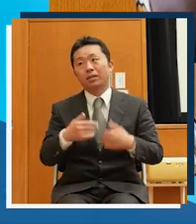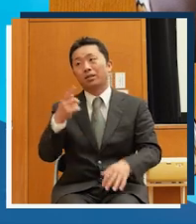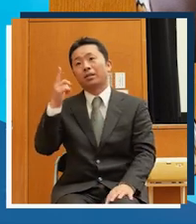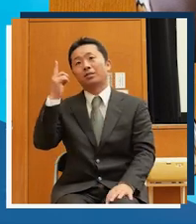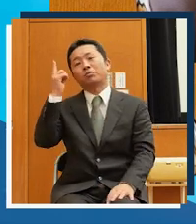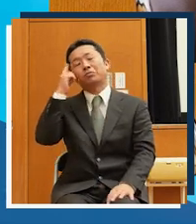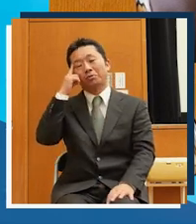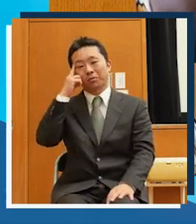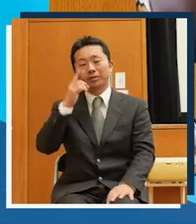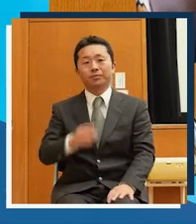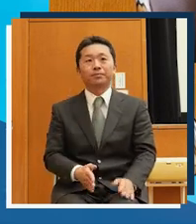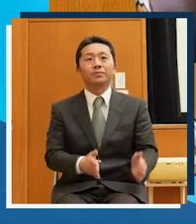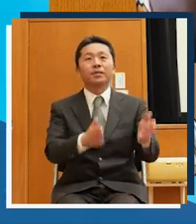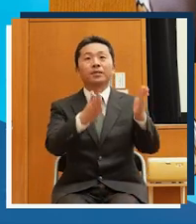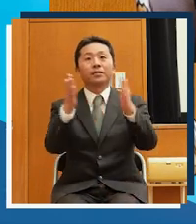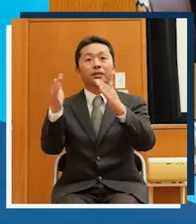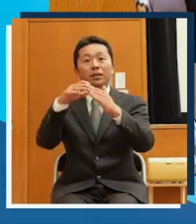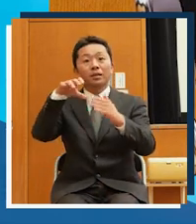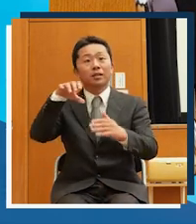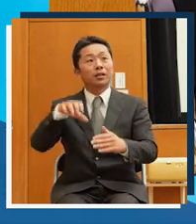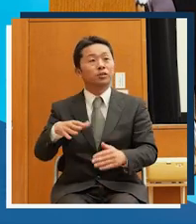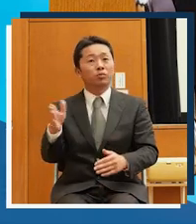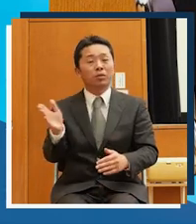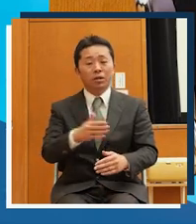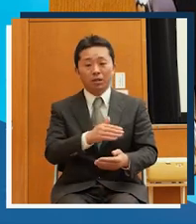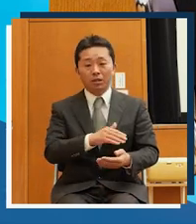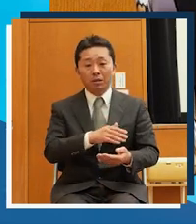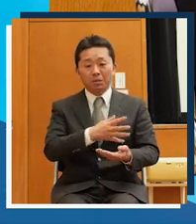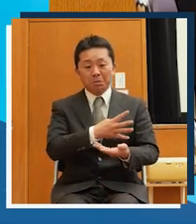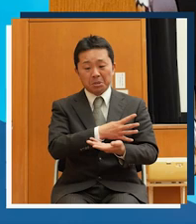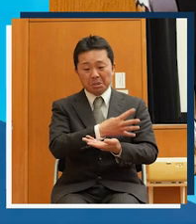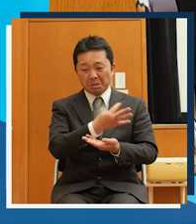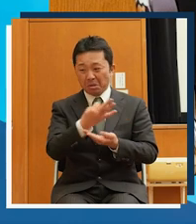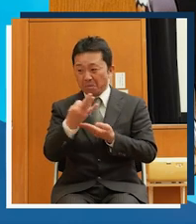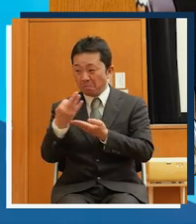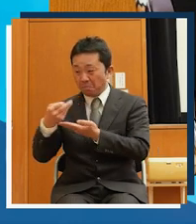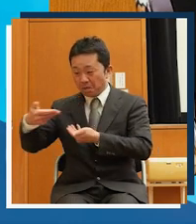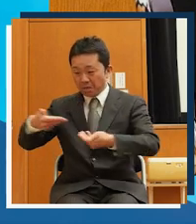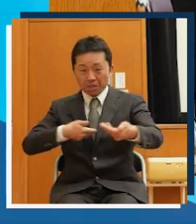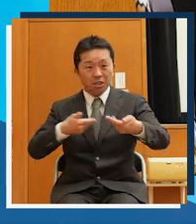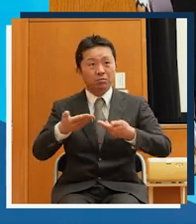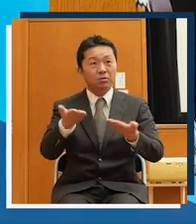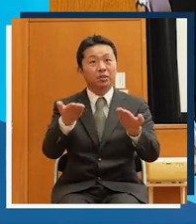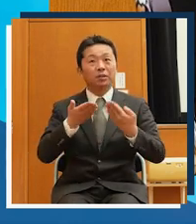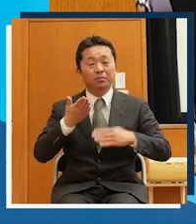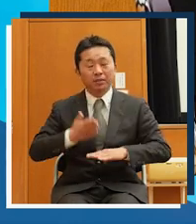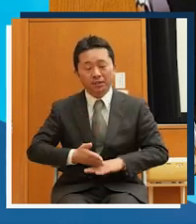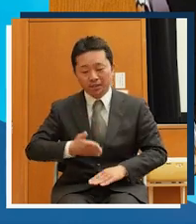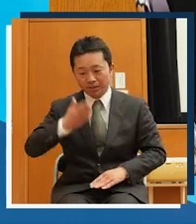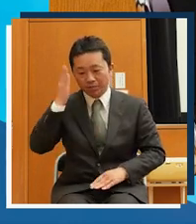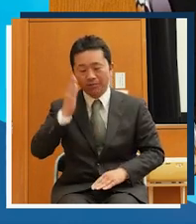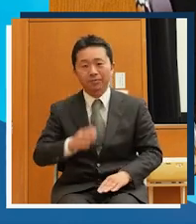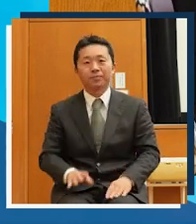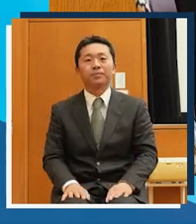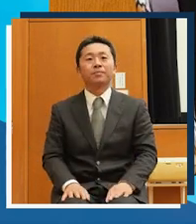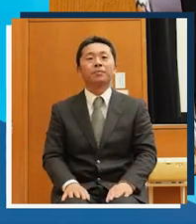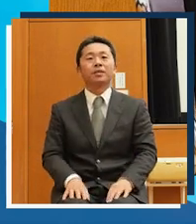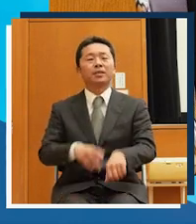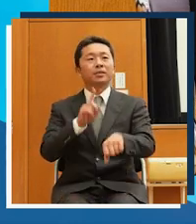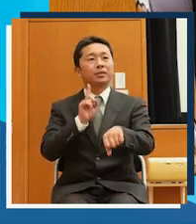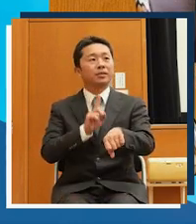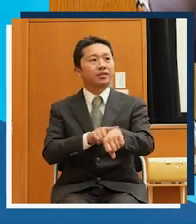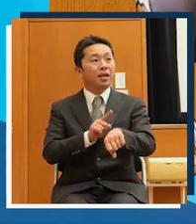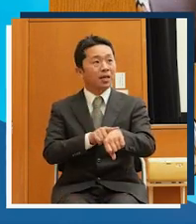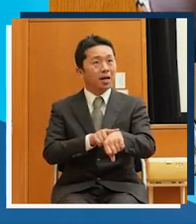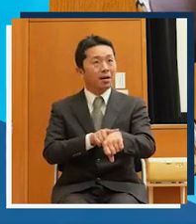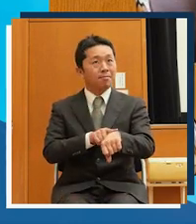ますさて会場から本当に実にたくさんの質問をいいていますご協力ありがとうございますえ時間がですね